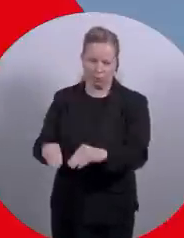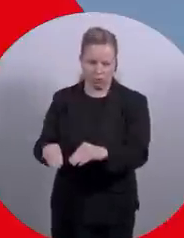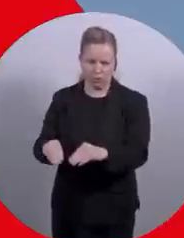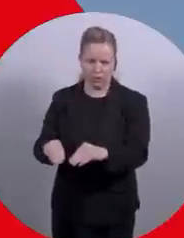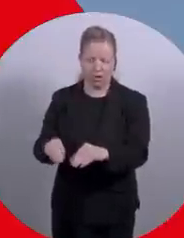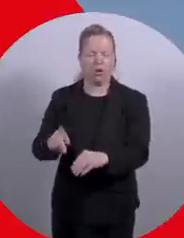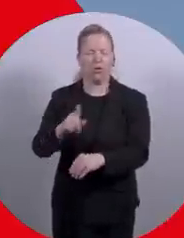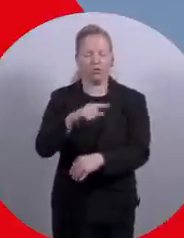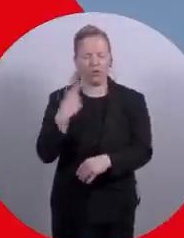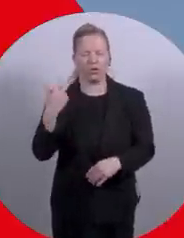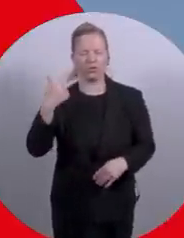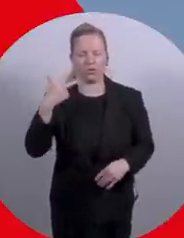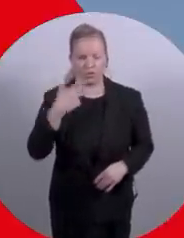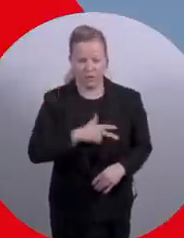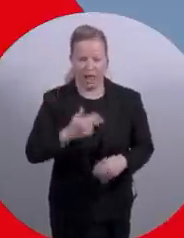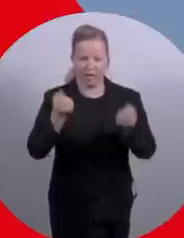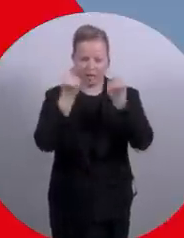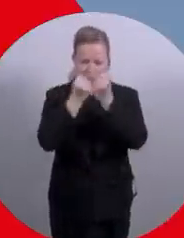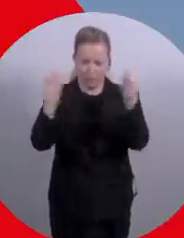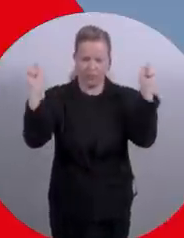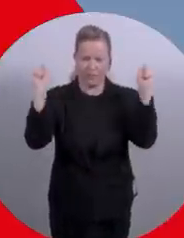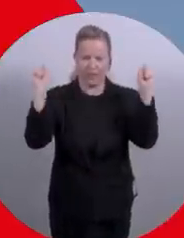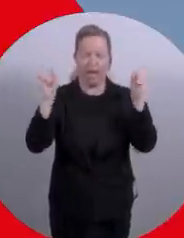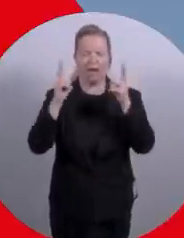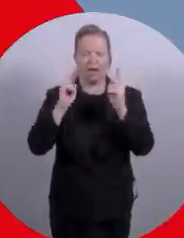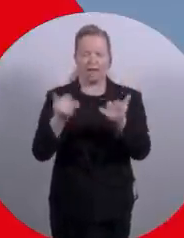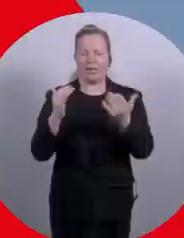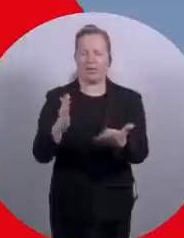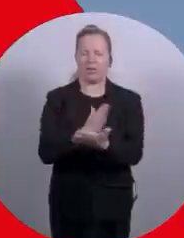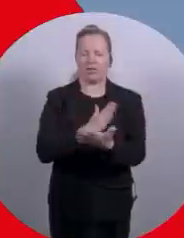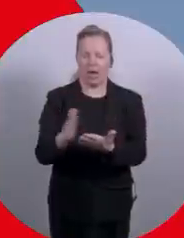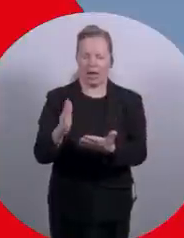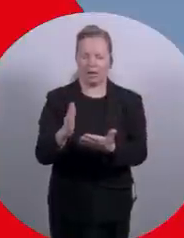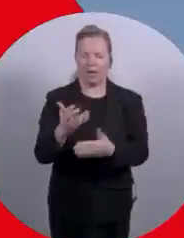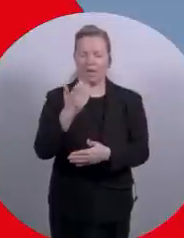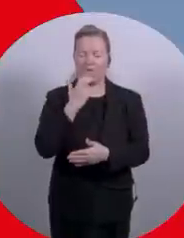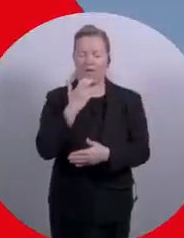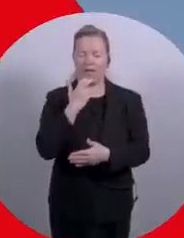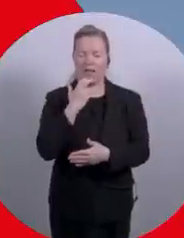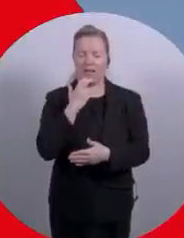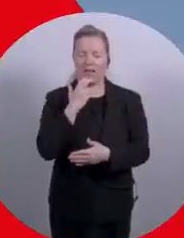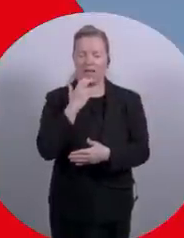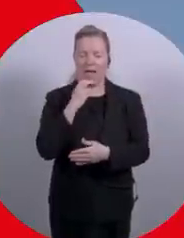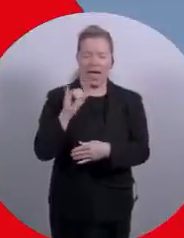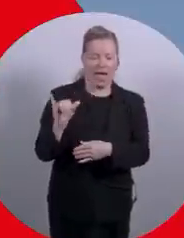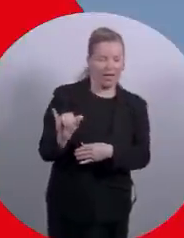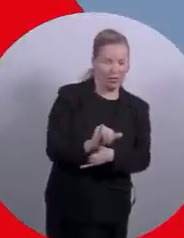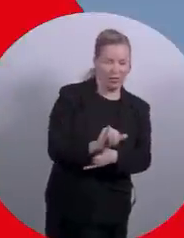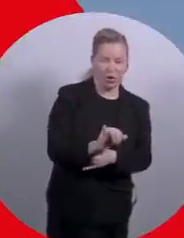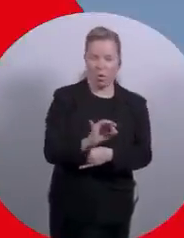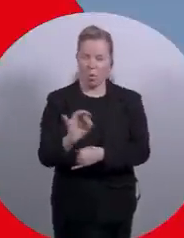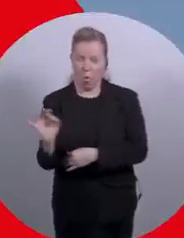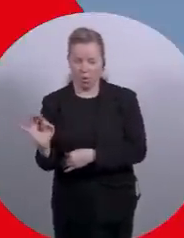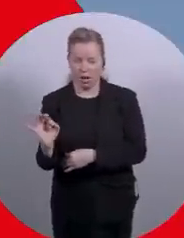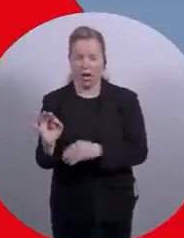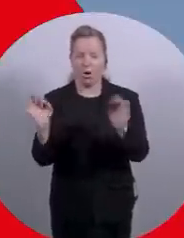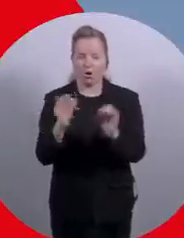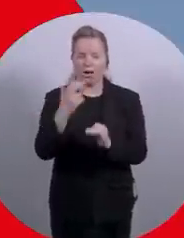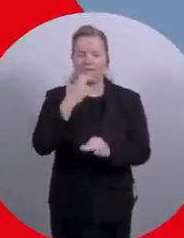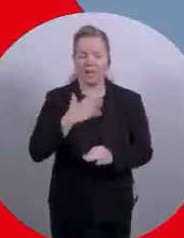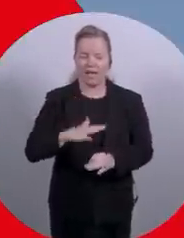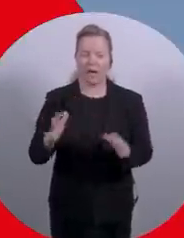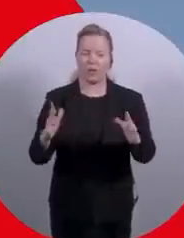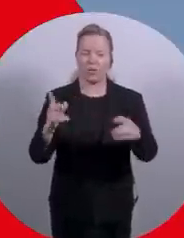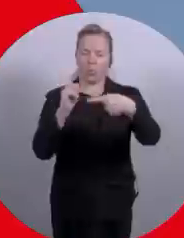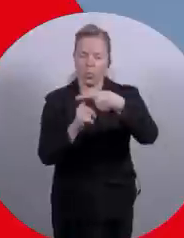wir als Sozialdemokratie können uns entscheiden wollen wir ein entweder oder oder wollen wir das Verbindende